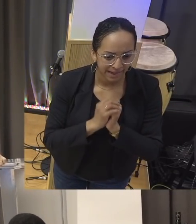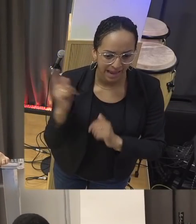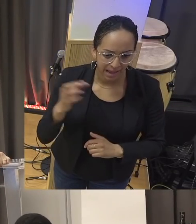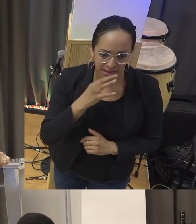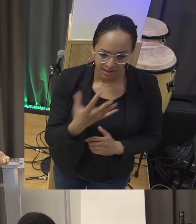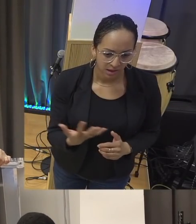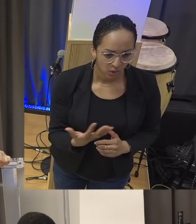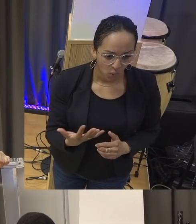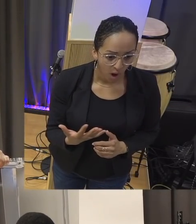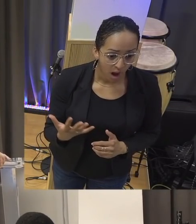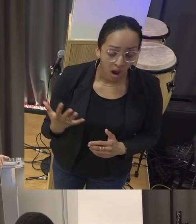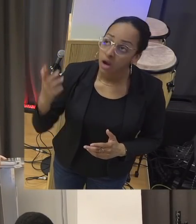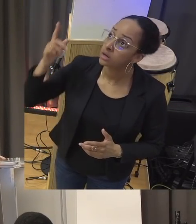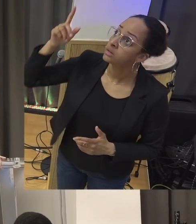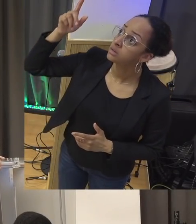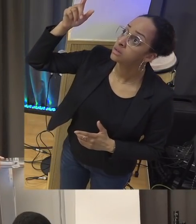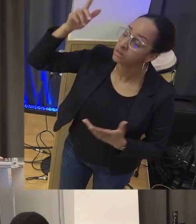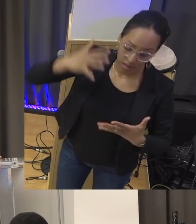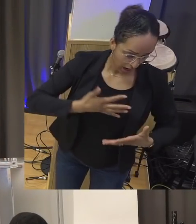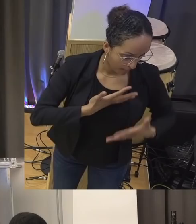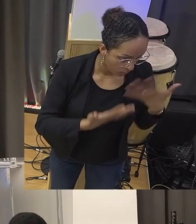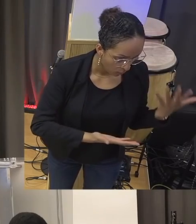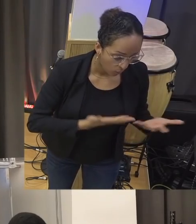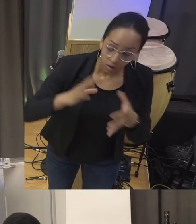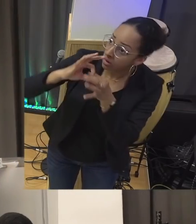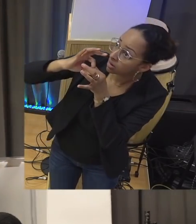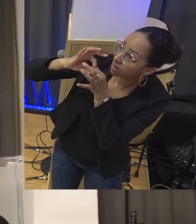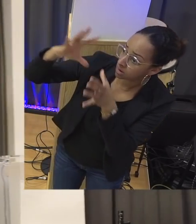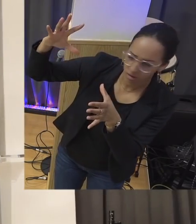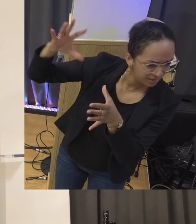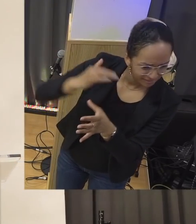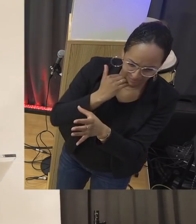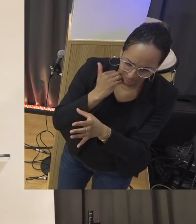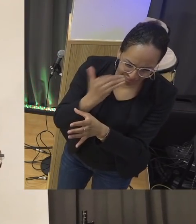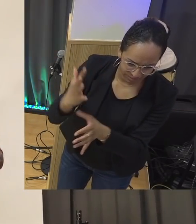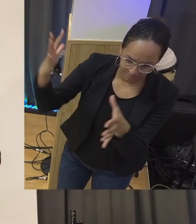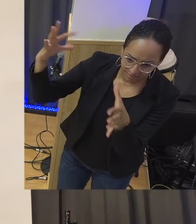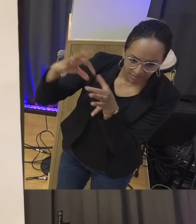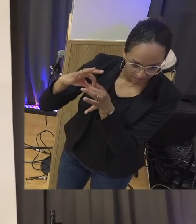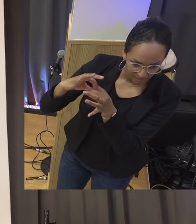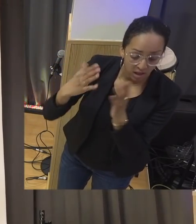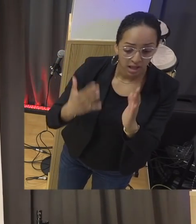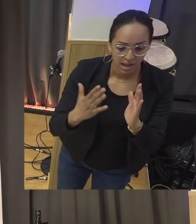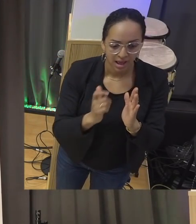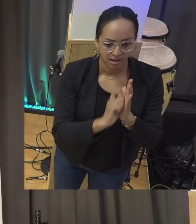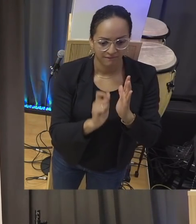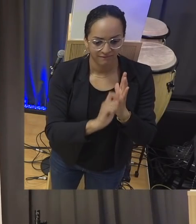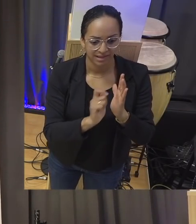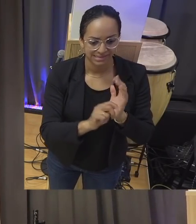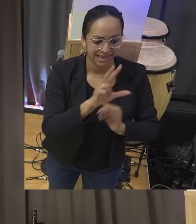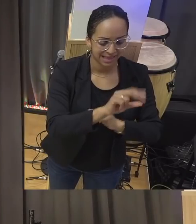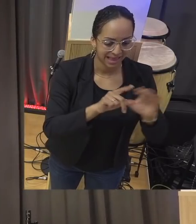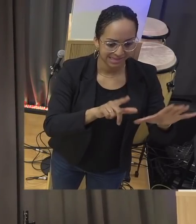peut nous séparer de l'amour, sauf qu'on va lire un verset. Romains chapitre 8, versets 37 à